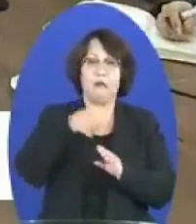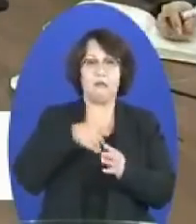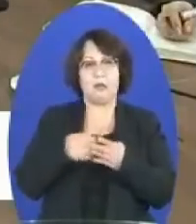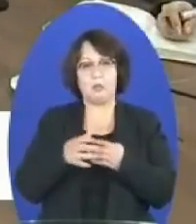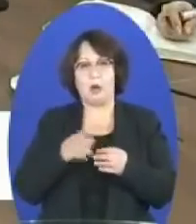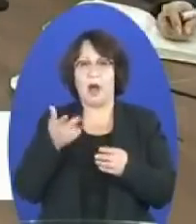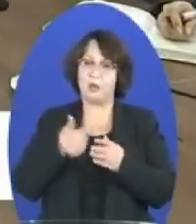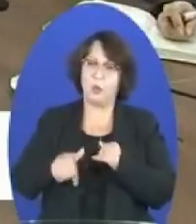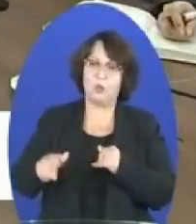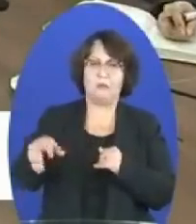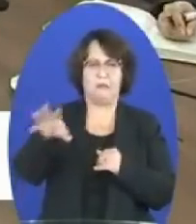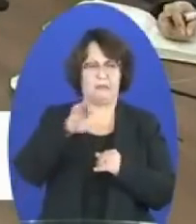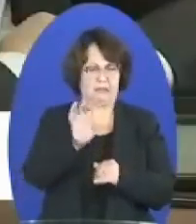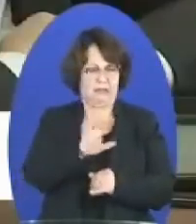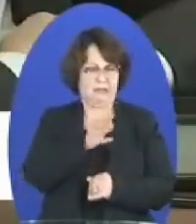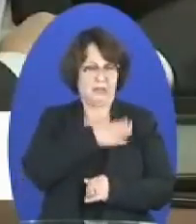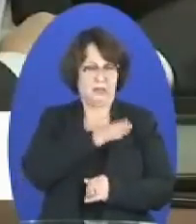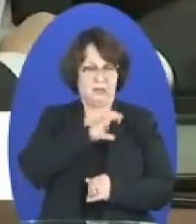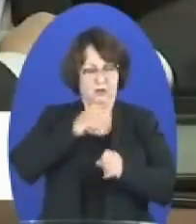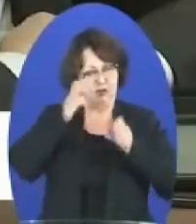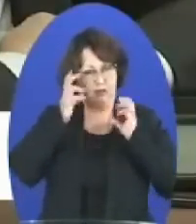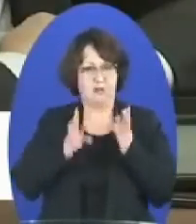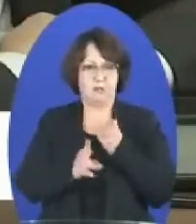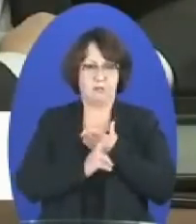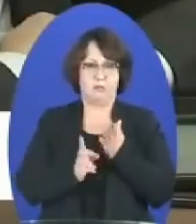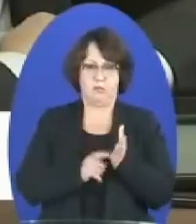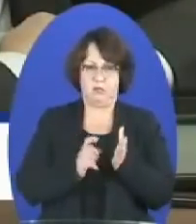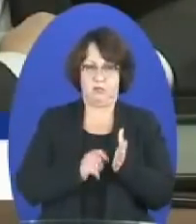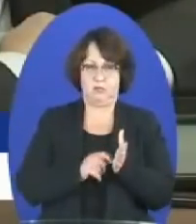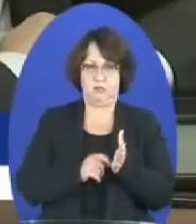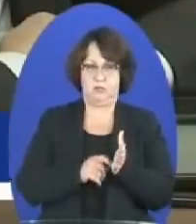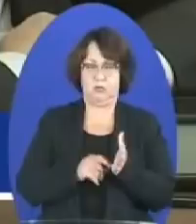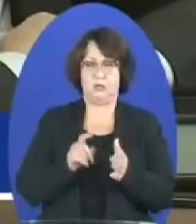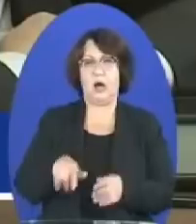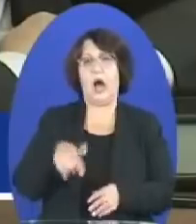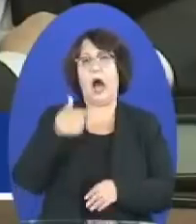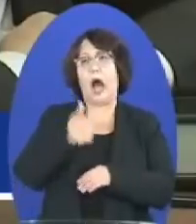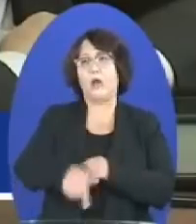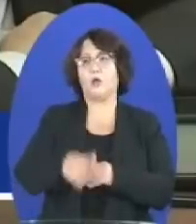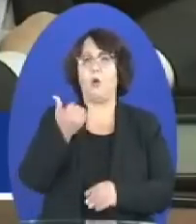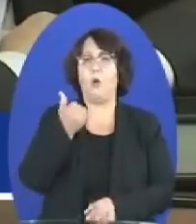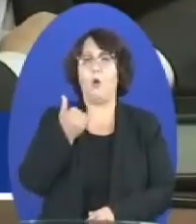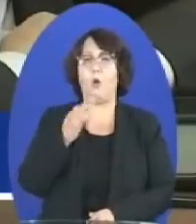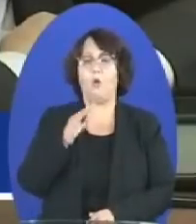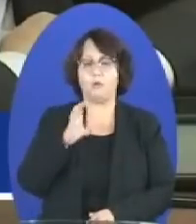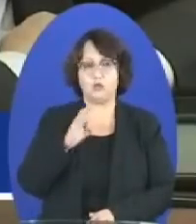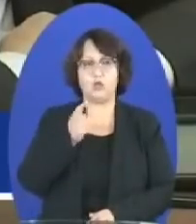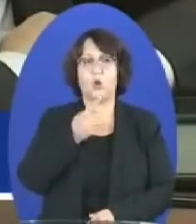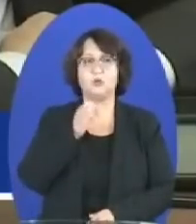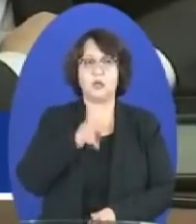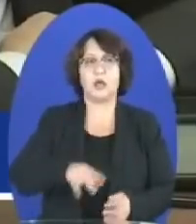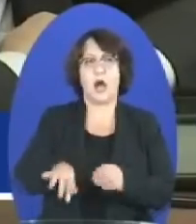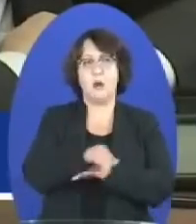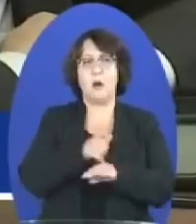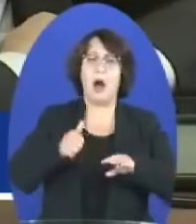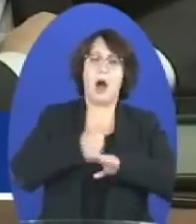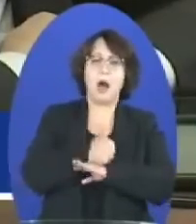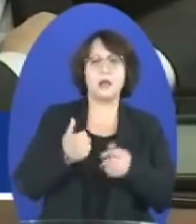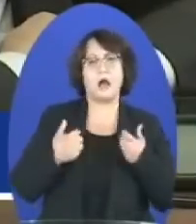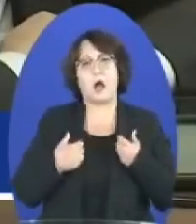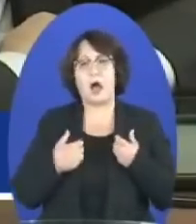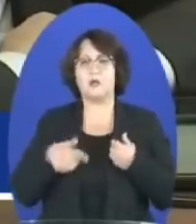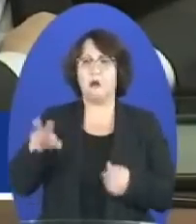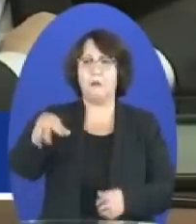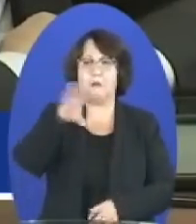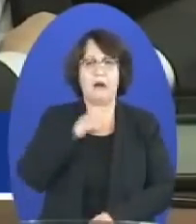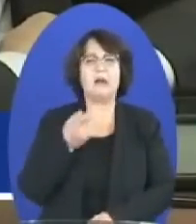байгууллагаас шадар сайдад дуулгасан юм а. Одоо амраад бүгдээр өвсөлж явж байгаа сургуй, овсарч явж байгаа сургуй энэ нөхцөлүүдийн үед